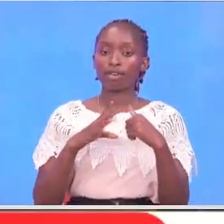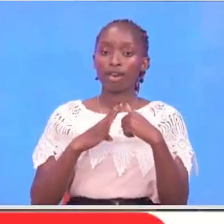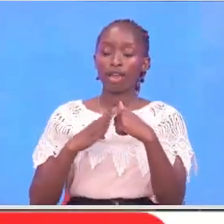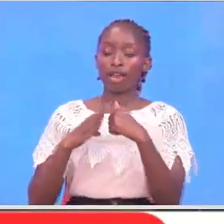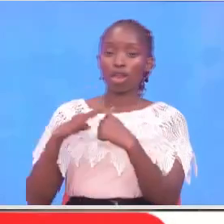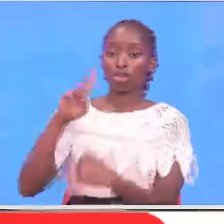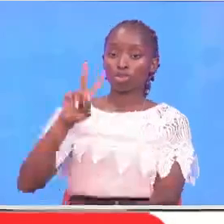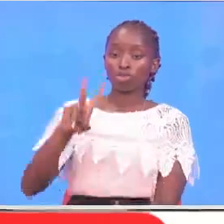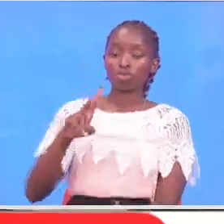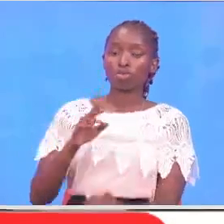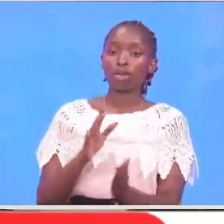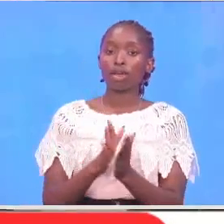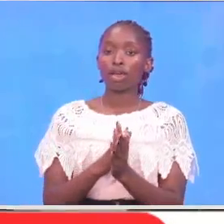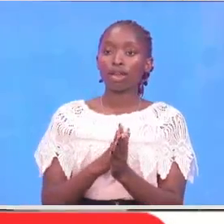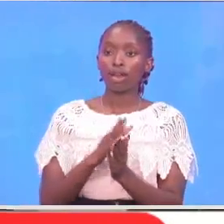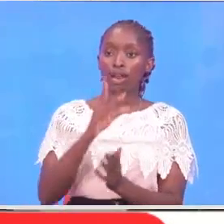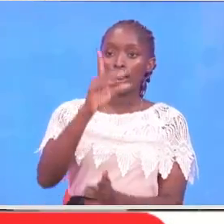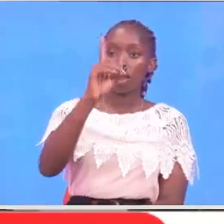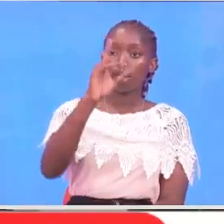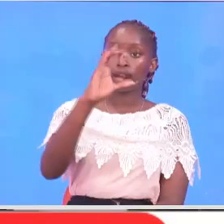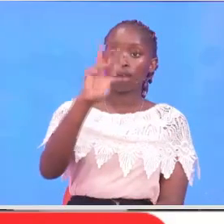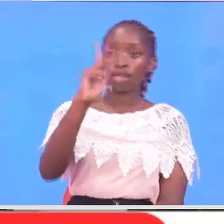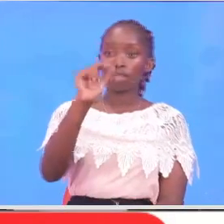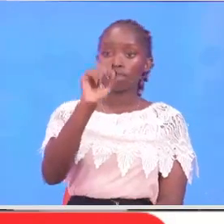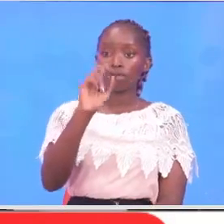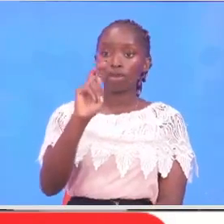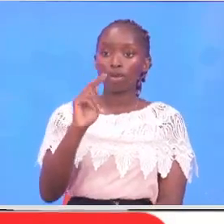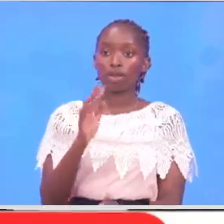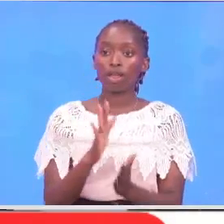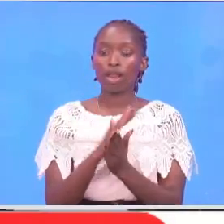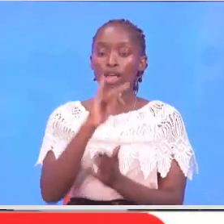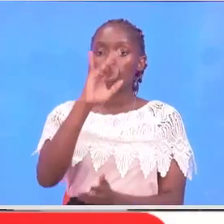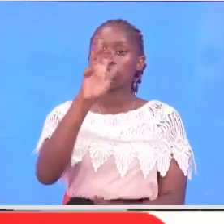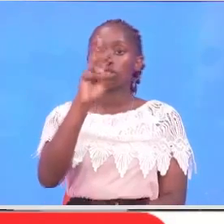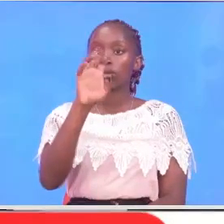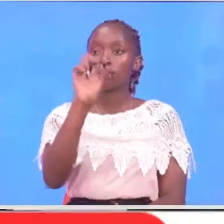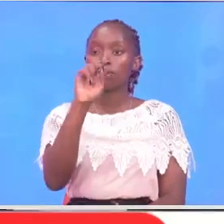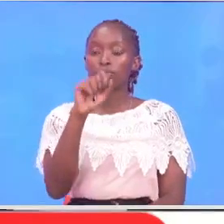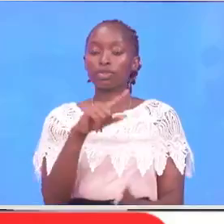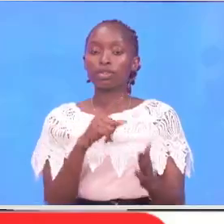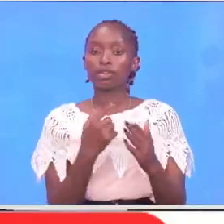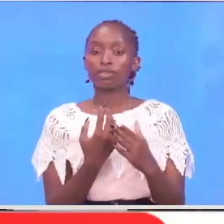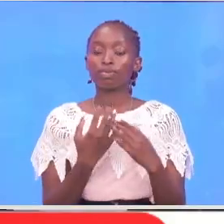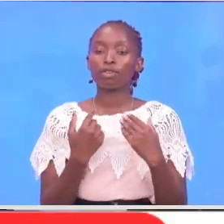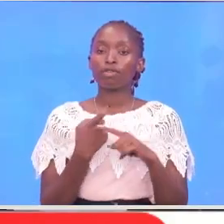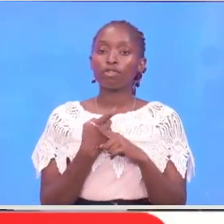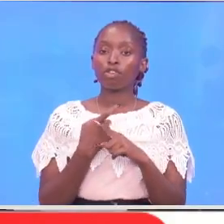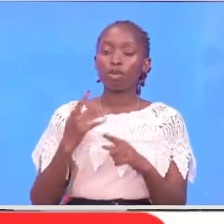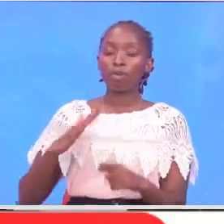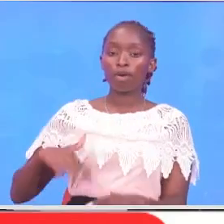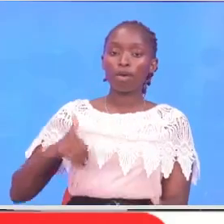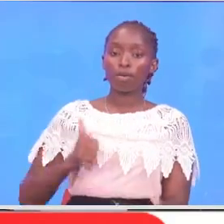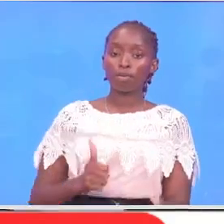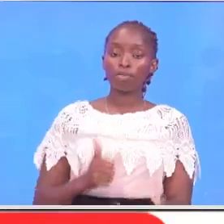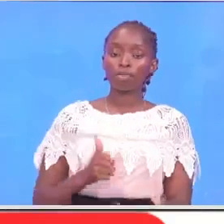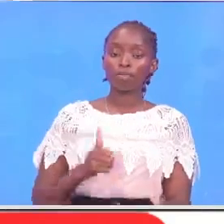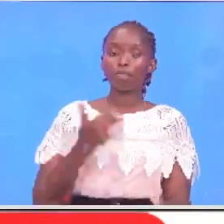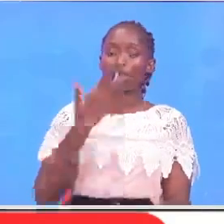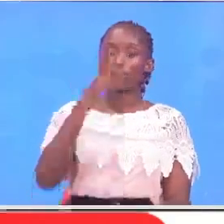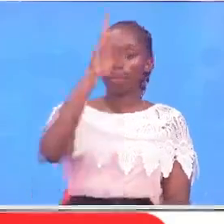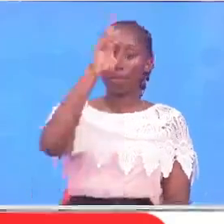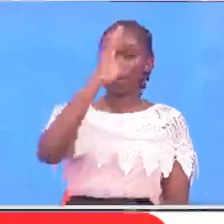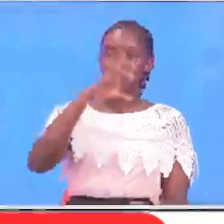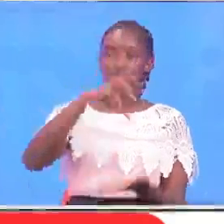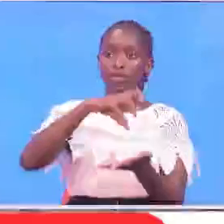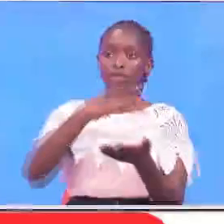6992, Dixon Jagi na James Mwai. Maafisa hao wakisemekana kutoka kituo cha polisi cha Naivasha. Maafisa hao walisafirishwa